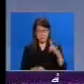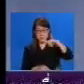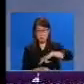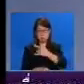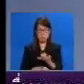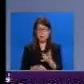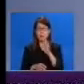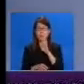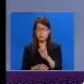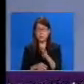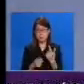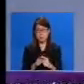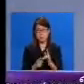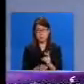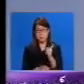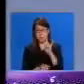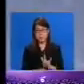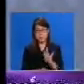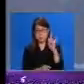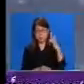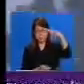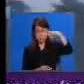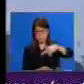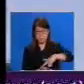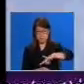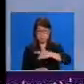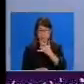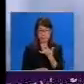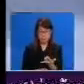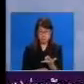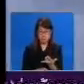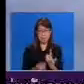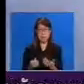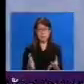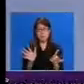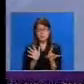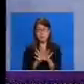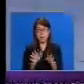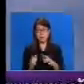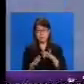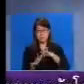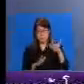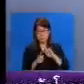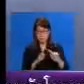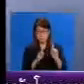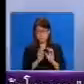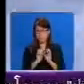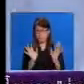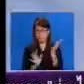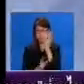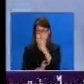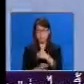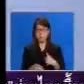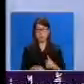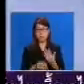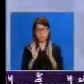ลียวการหมุนตัวทางตั้งและการหงายเครื่องบินปิดท้ายการแสดงในนิทรรศการการบินพลเรือนได้อย่างสวยงามเรียกเสียงปรบ